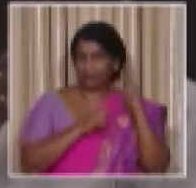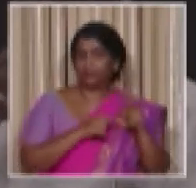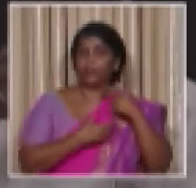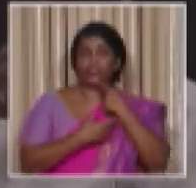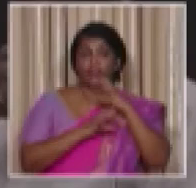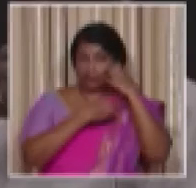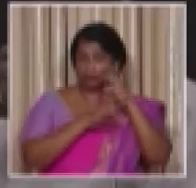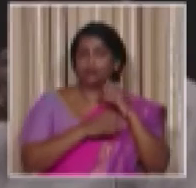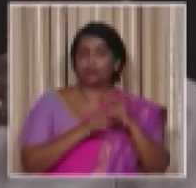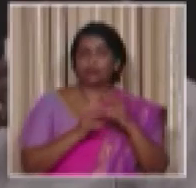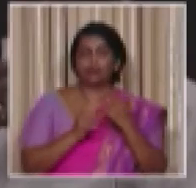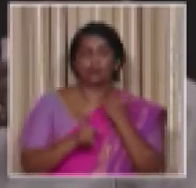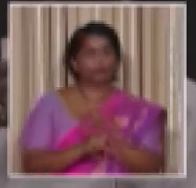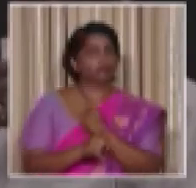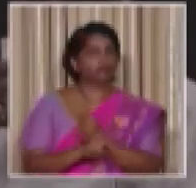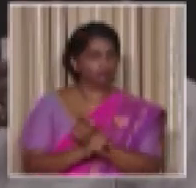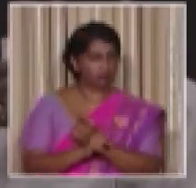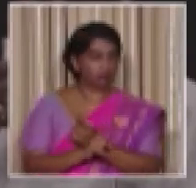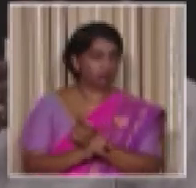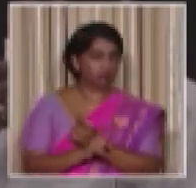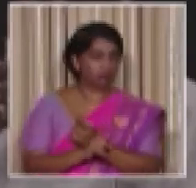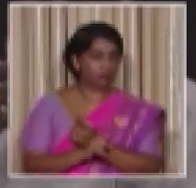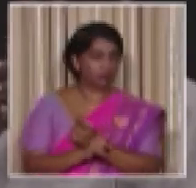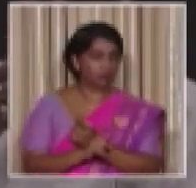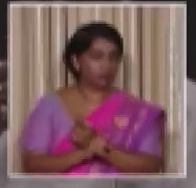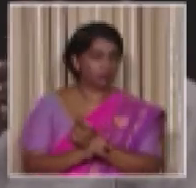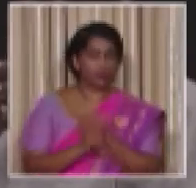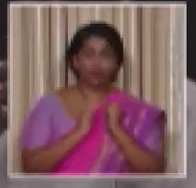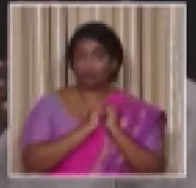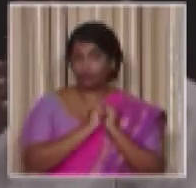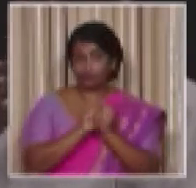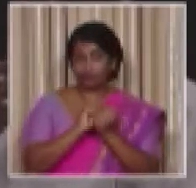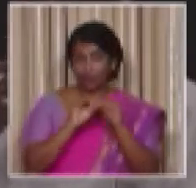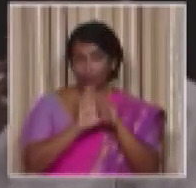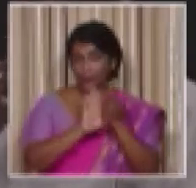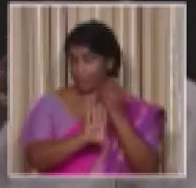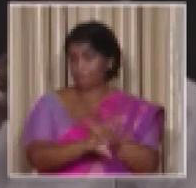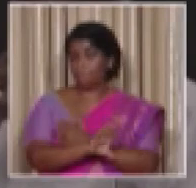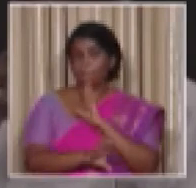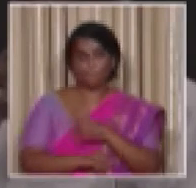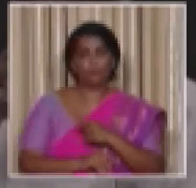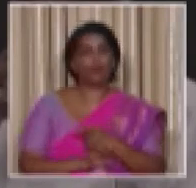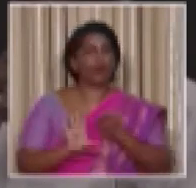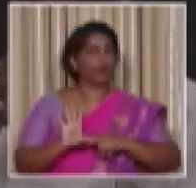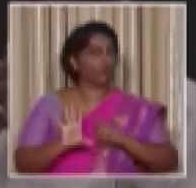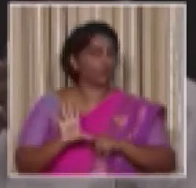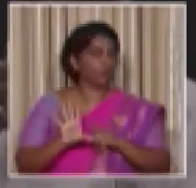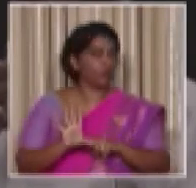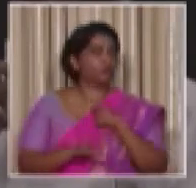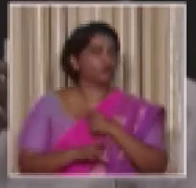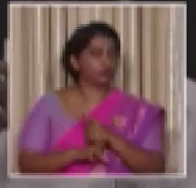වලින් තමයි ප්‍රී සර්විස් ටීචර්ස්. ඒ කියන්නේ මදවා ගැනීමට පෙර ආතුව කරන්න ලබන්නා වූ පුහුණුව ලබා